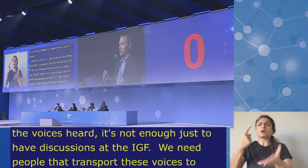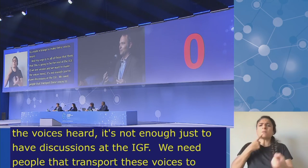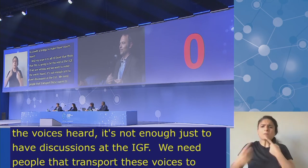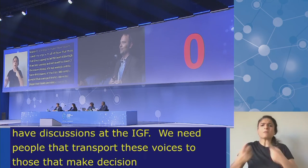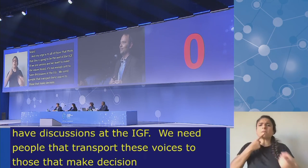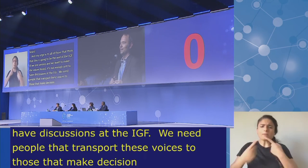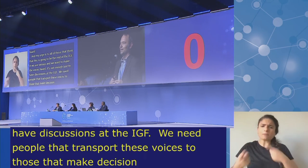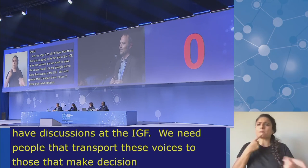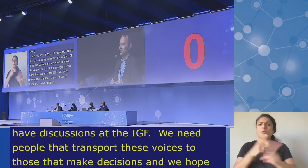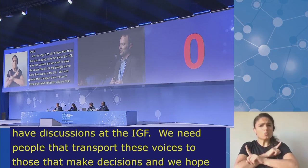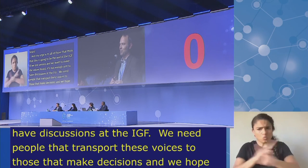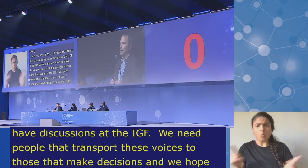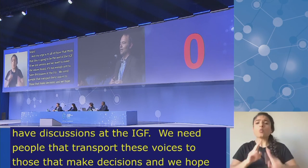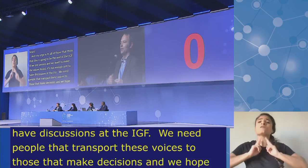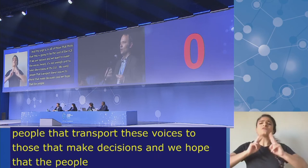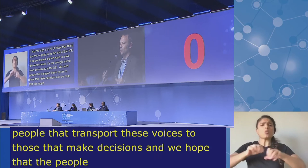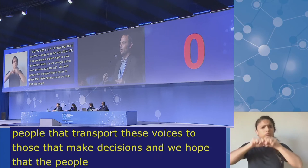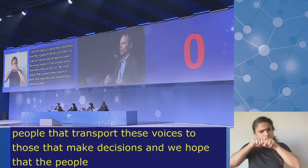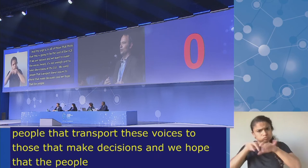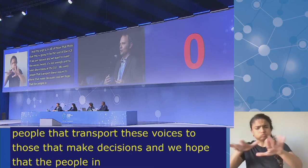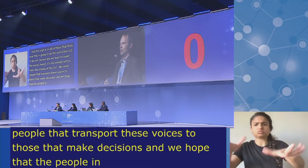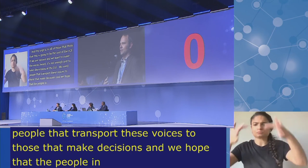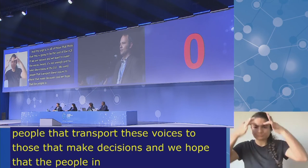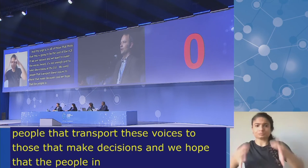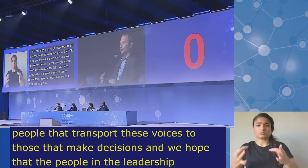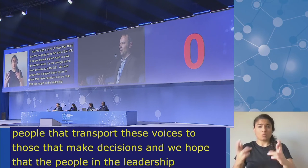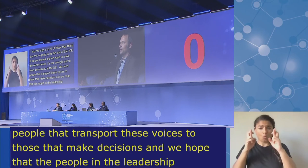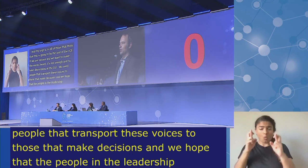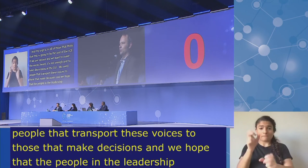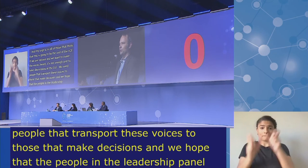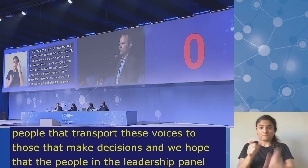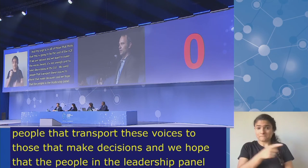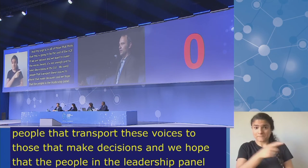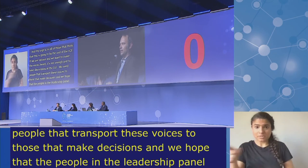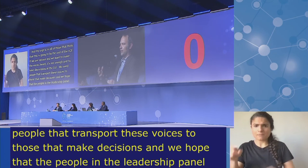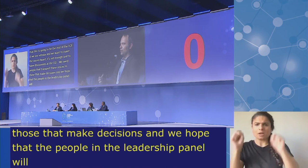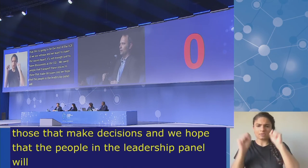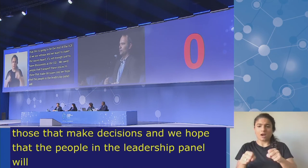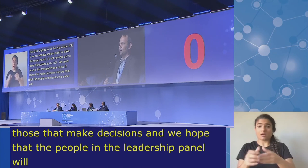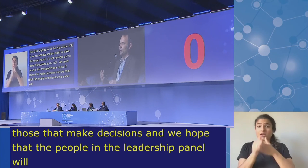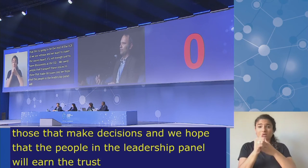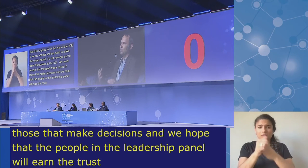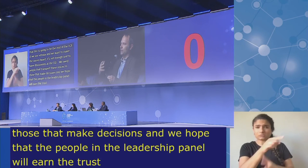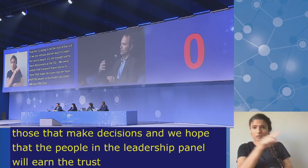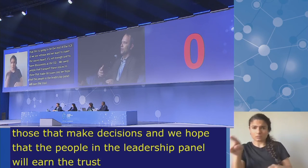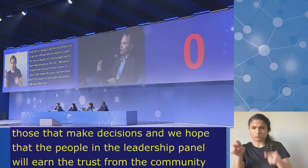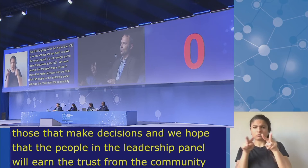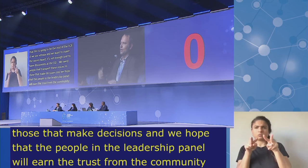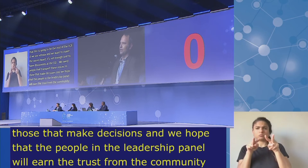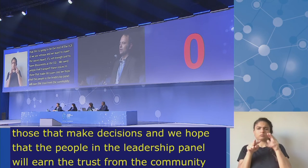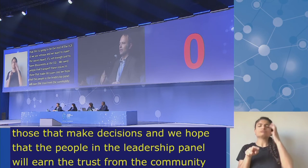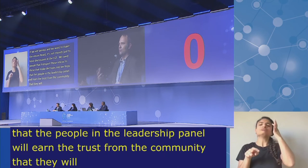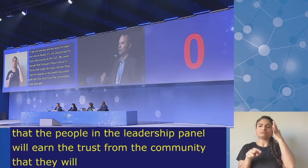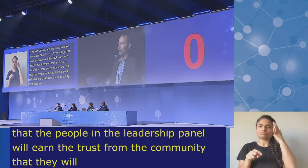Если этот форум считать серьезно, то мы должны иметь возможность передавать заключения и выводы из